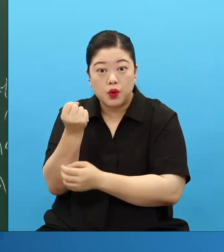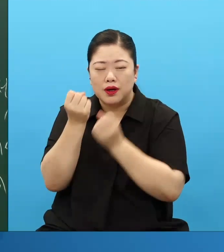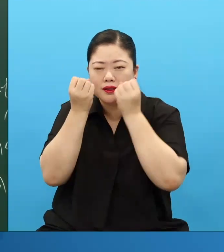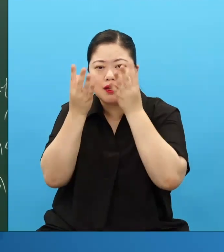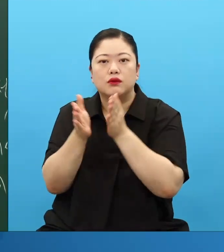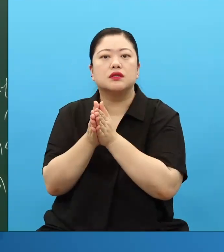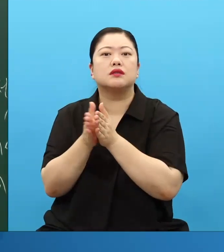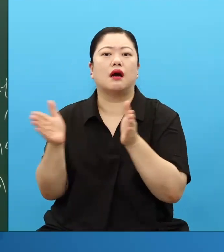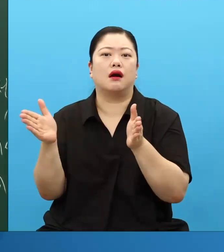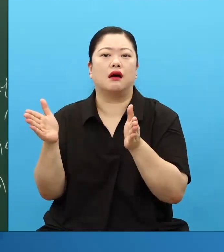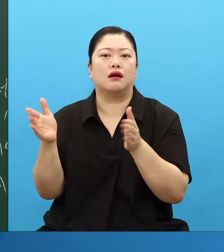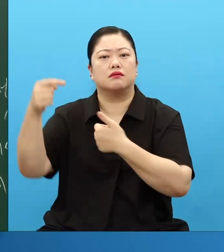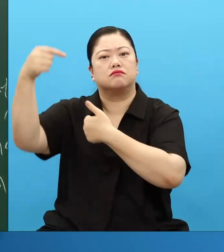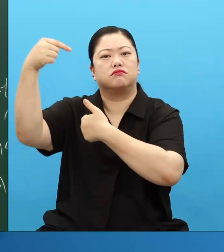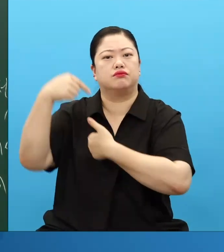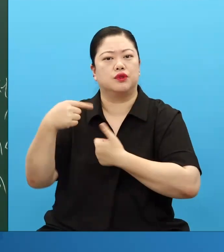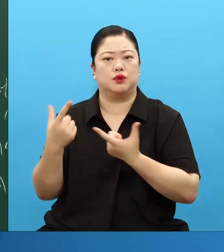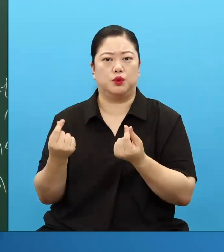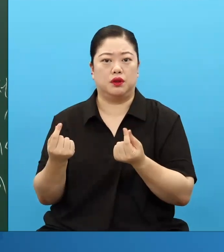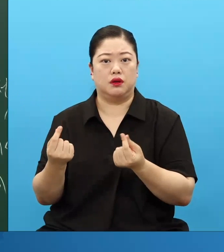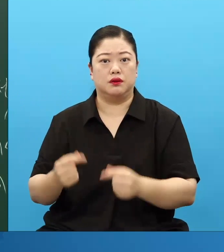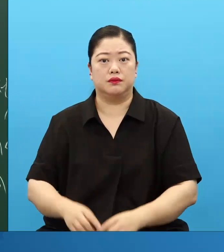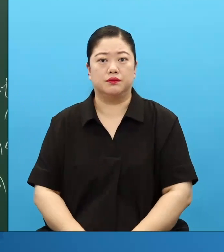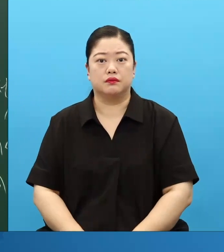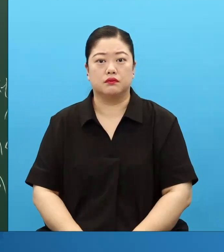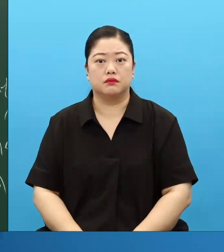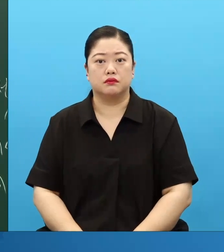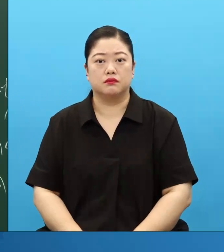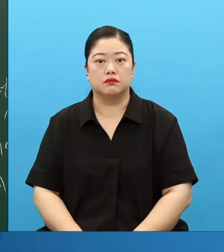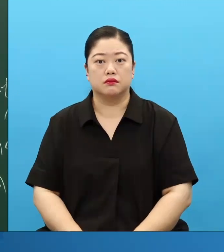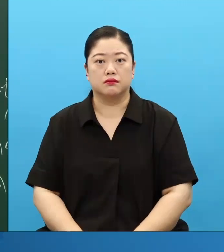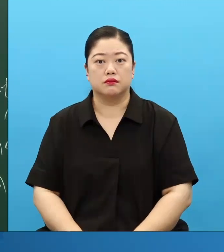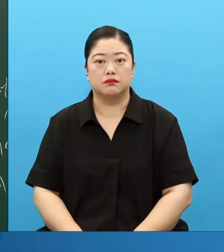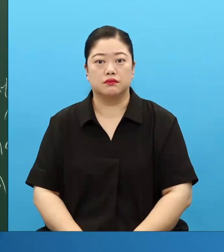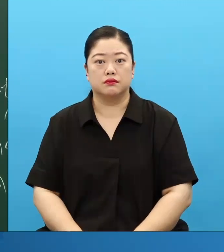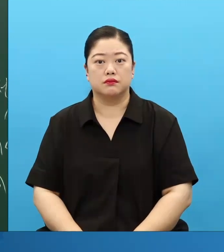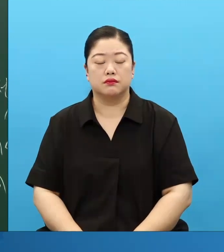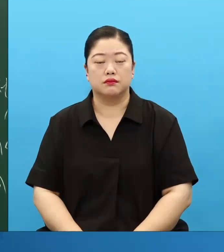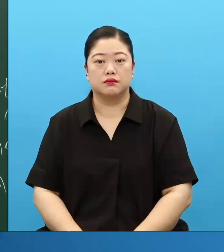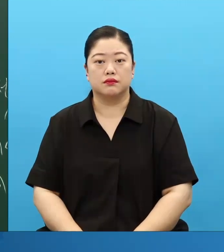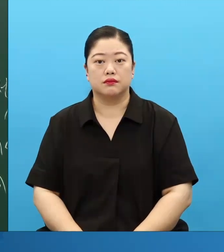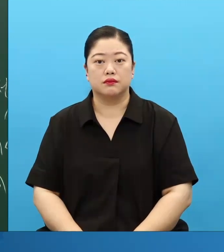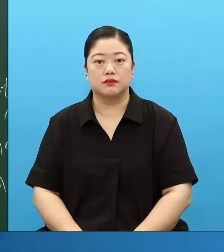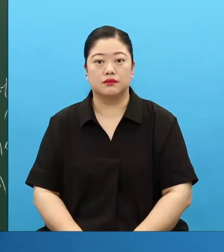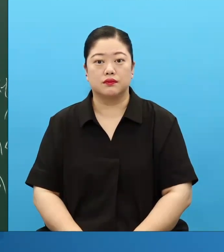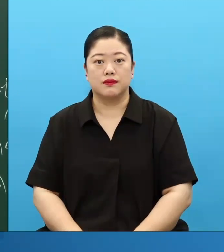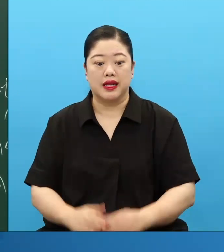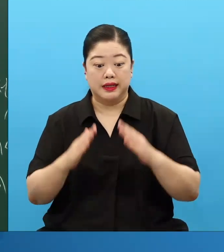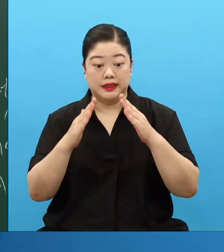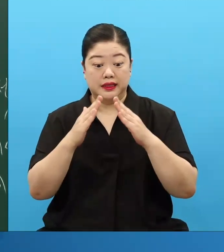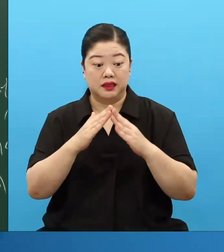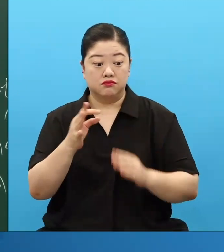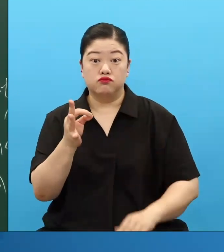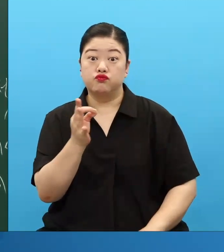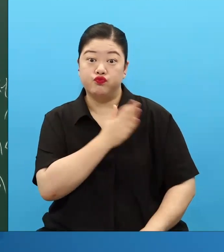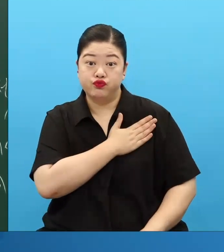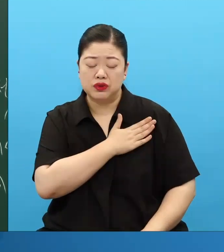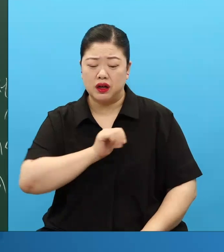arising everywhere. 이번 렘노대 때 많은 분들이 오게 되는데 많은